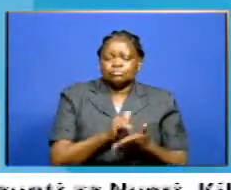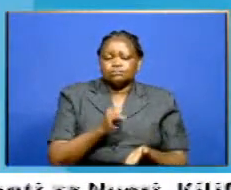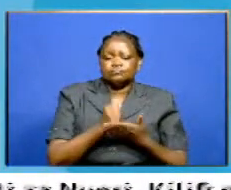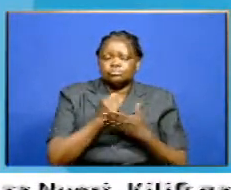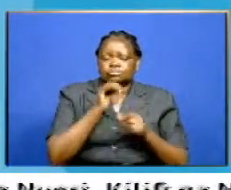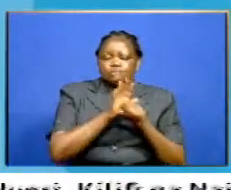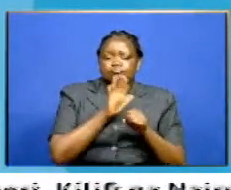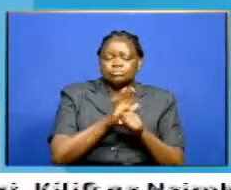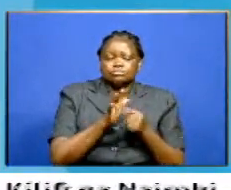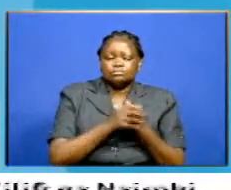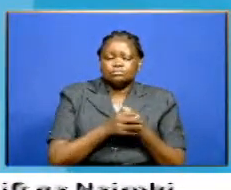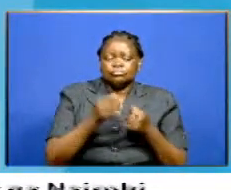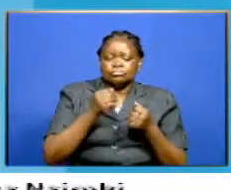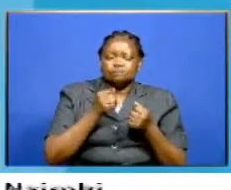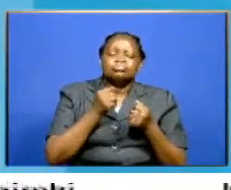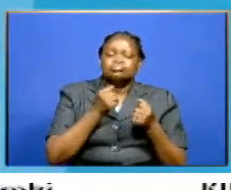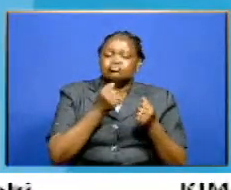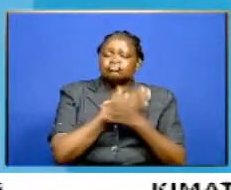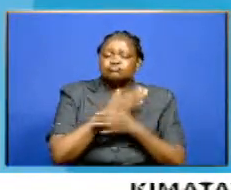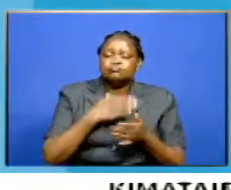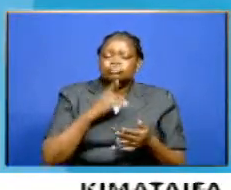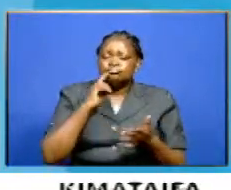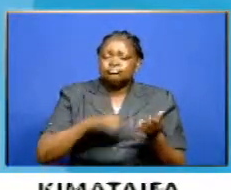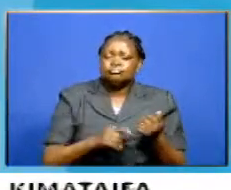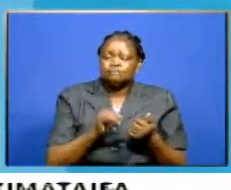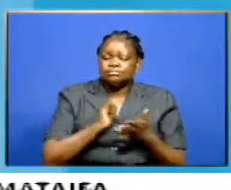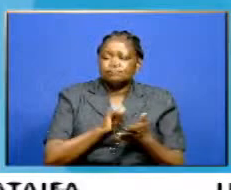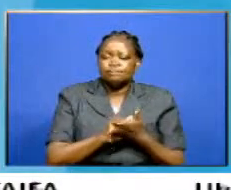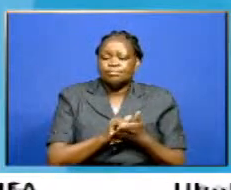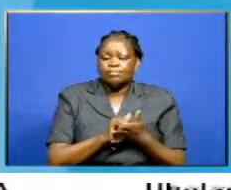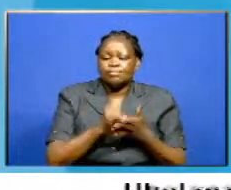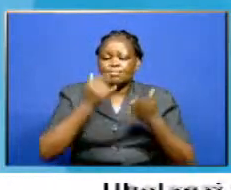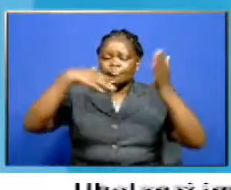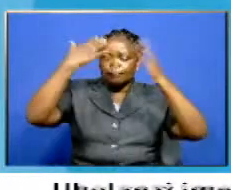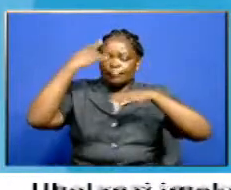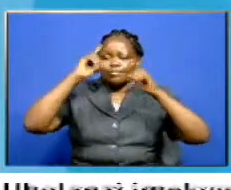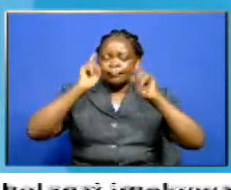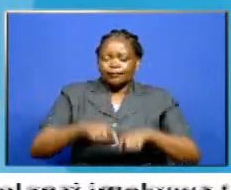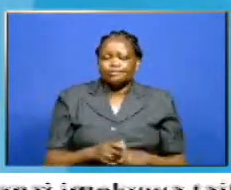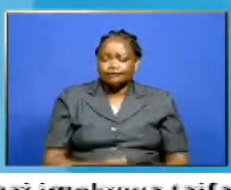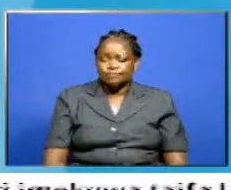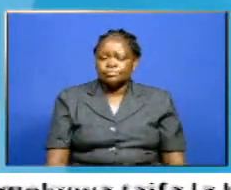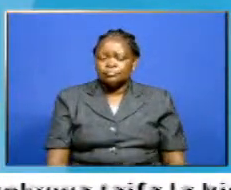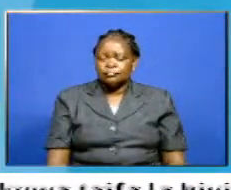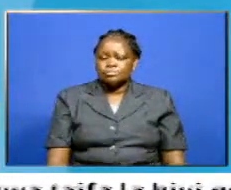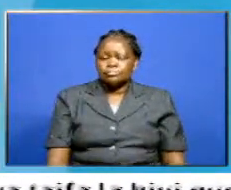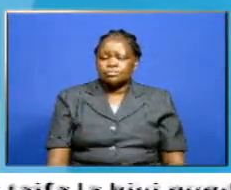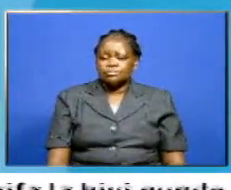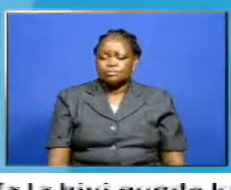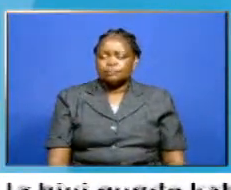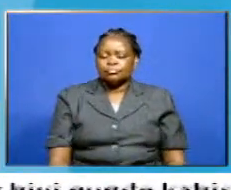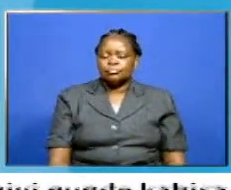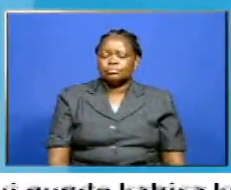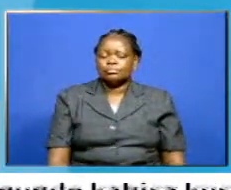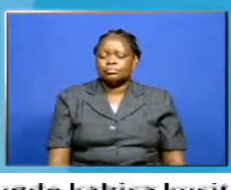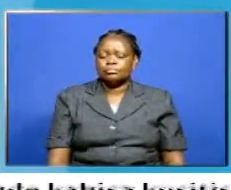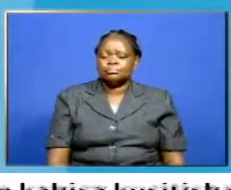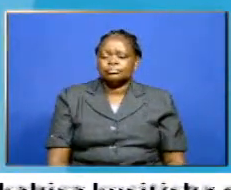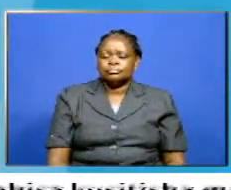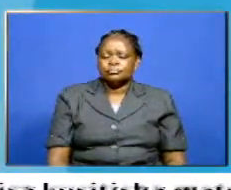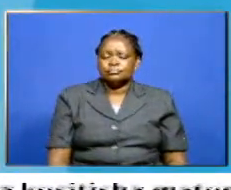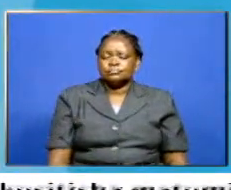uchumi. Rafiki yangu amesema kwamba hii vyuo vikuu vinafaa kuwatoa wanafunzi ambao wako na